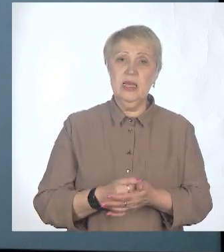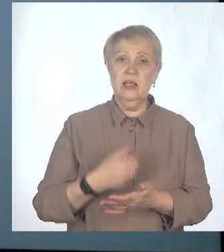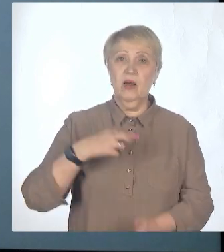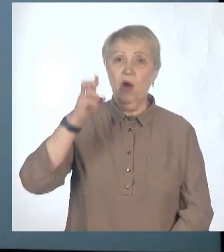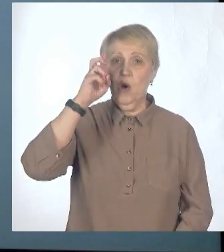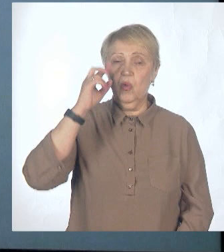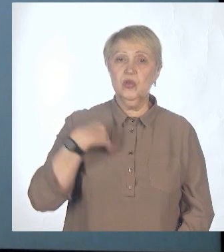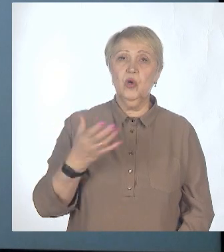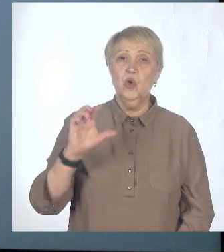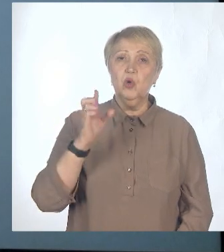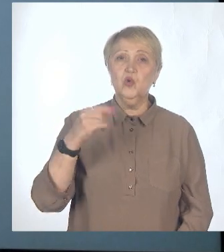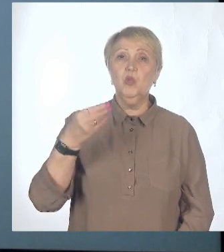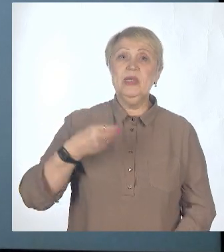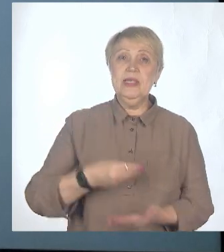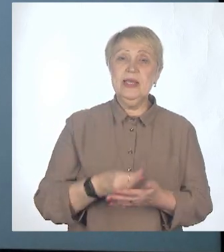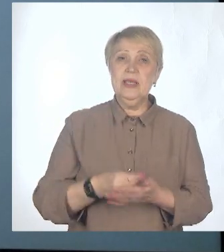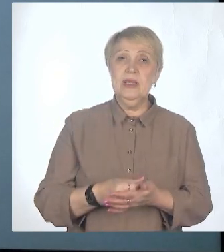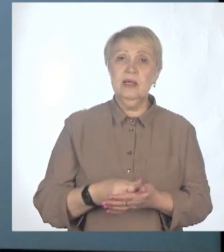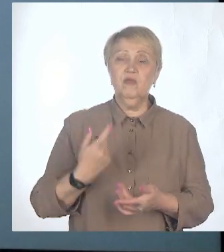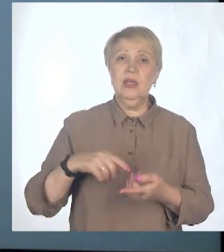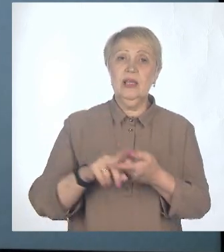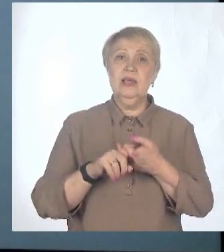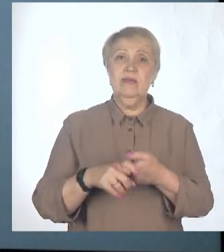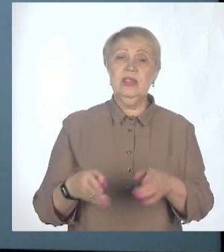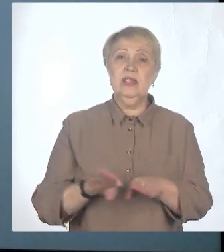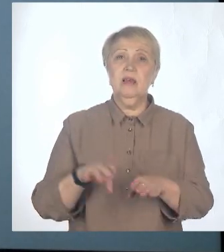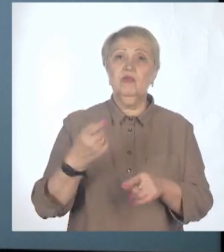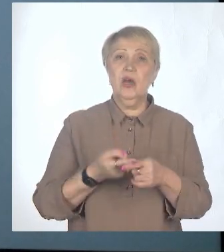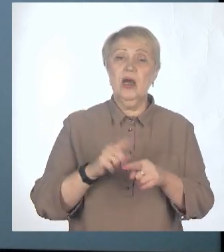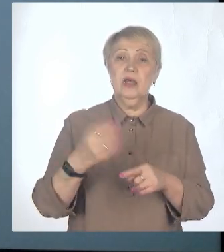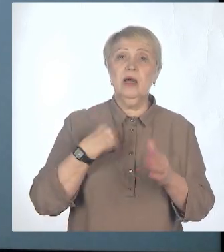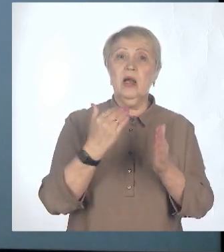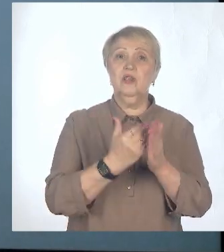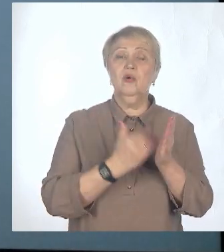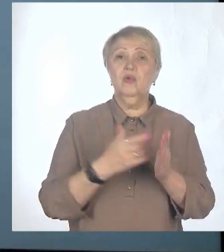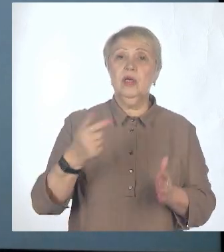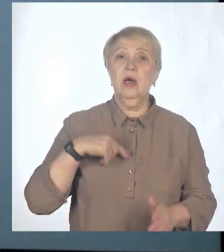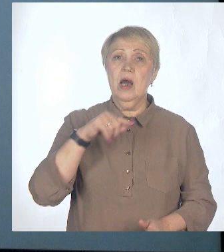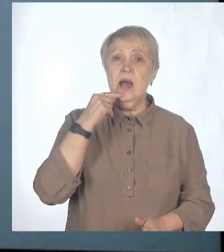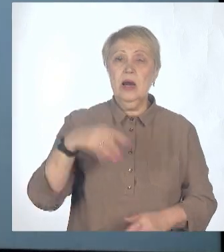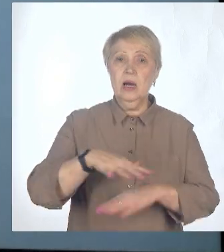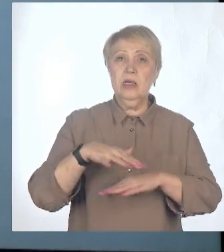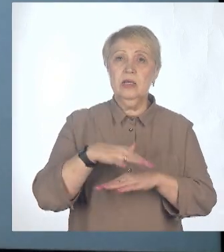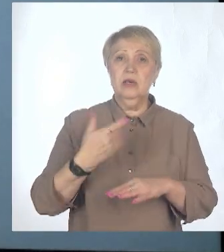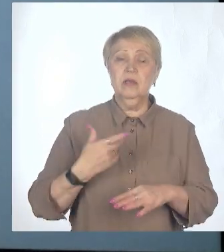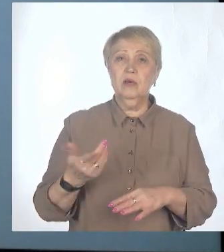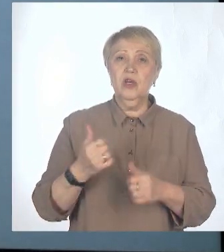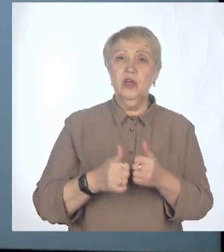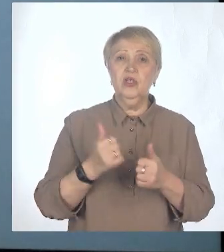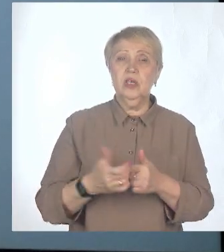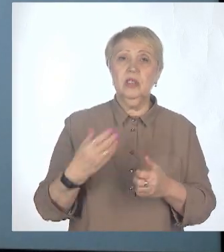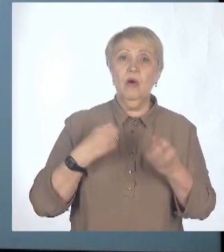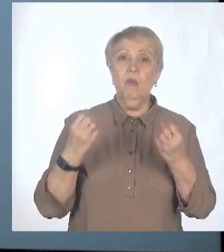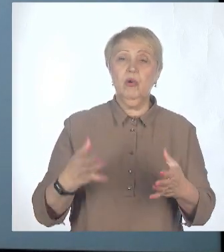для трудоустройства молодежи связано с тем, что этой категории россиян часто в принципе сложно найти работу.